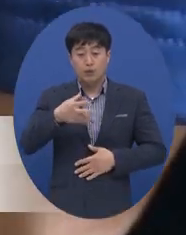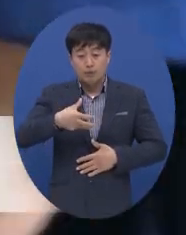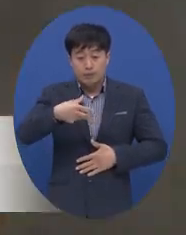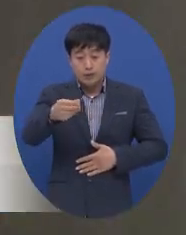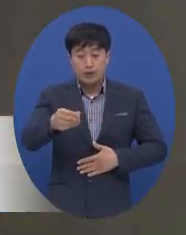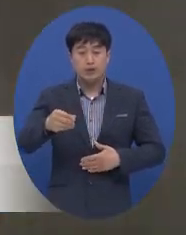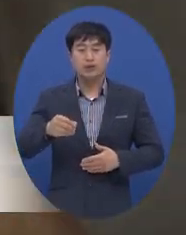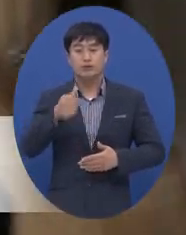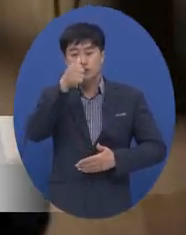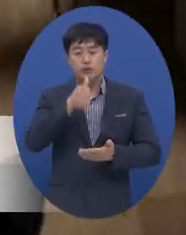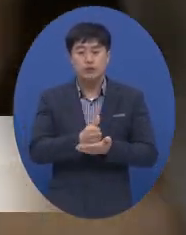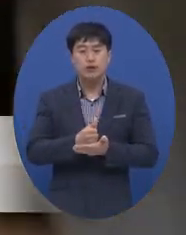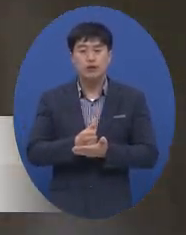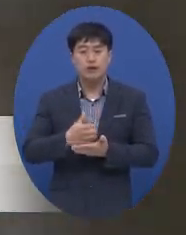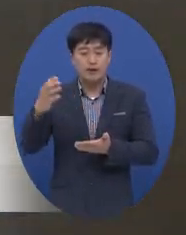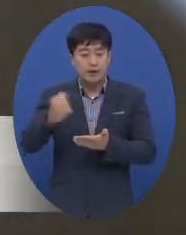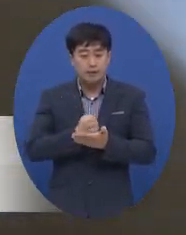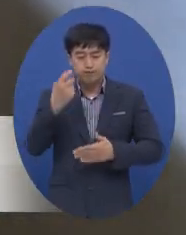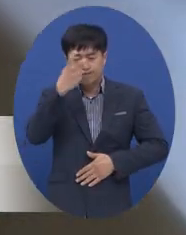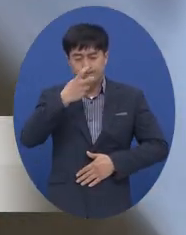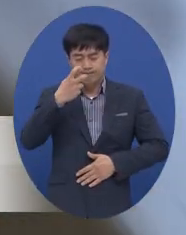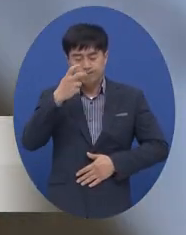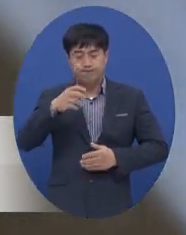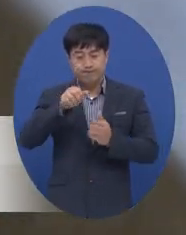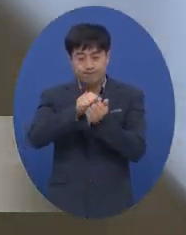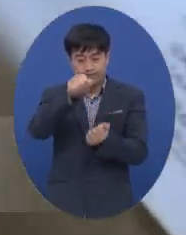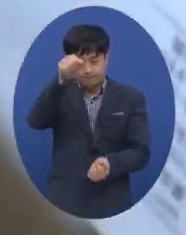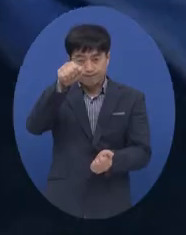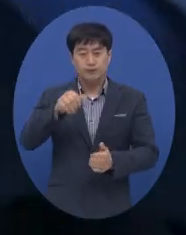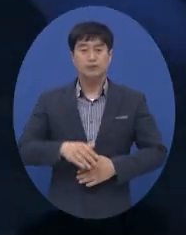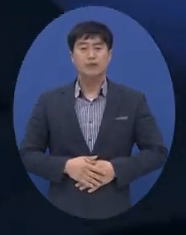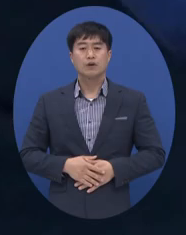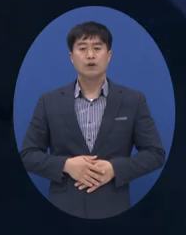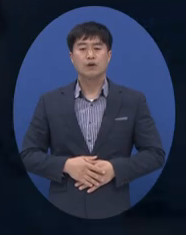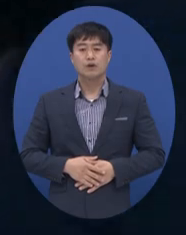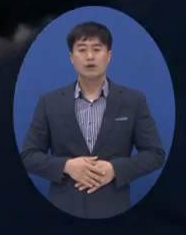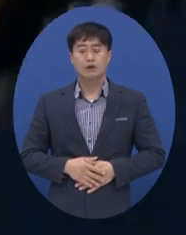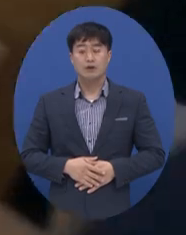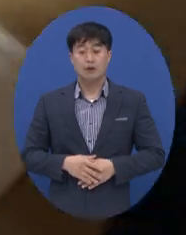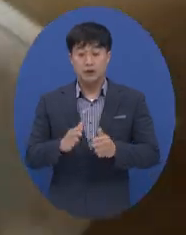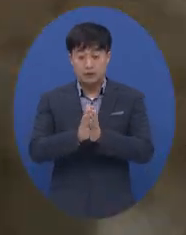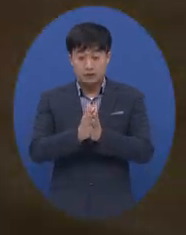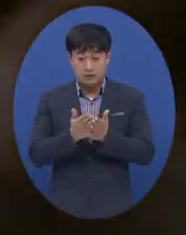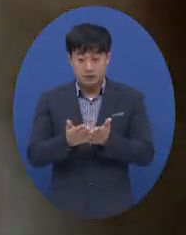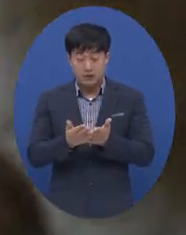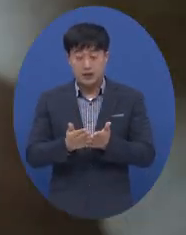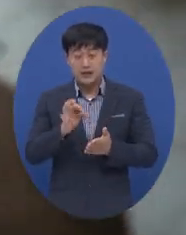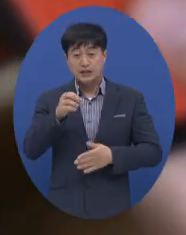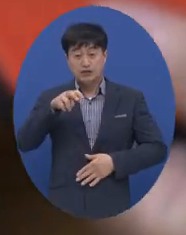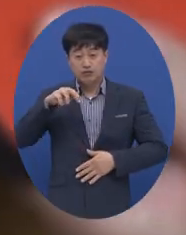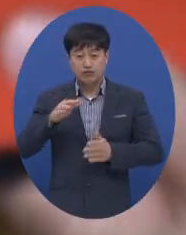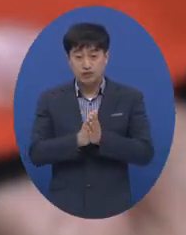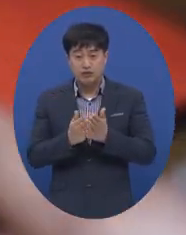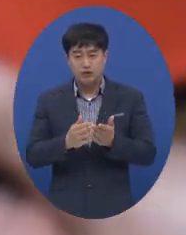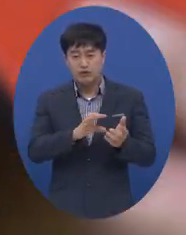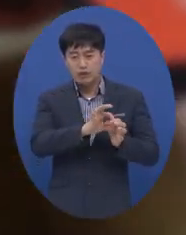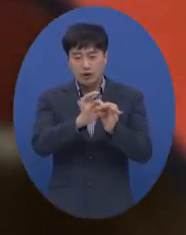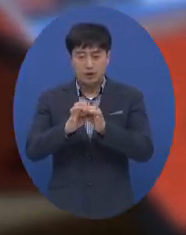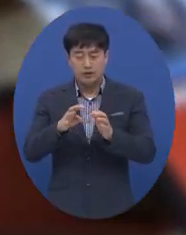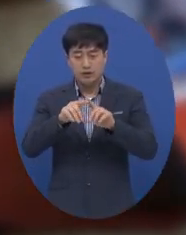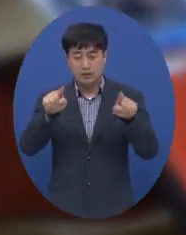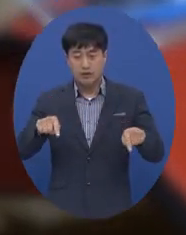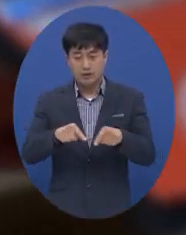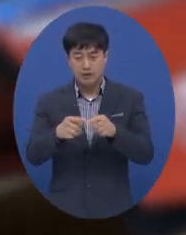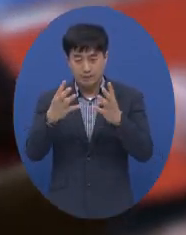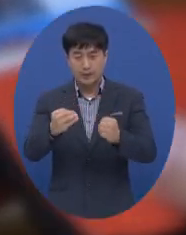공정특별사법경찰단에서 대부 혐의로 압수수색 영장 집행을 하겠습니다. 불법 대부에 쓰인 일수 통장부터 일수 잔부까지